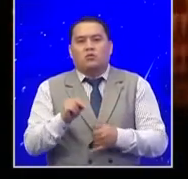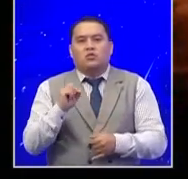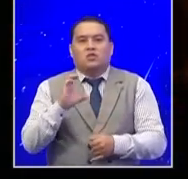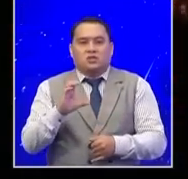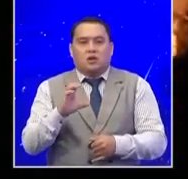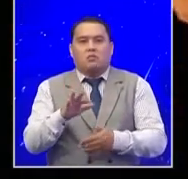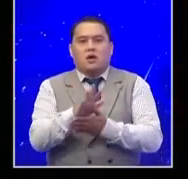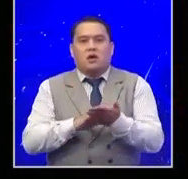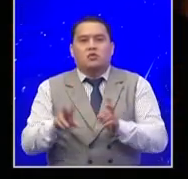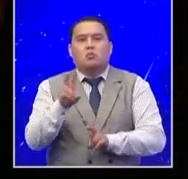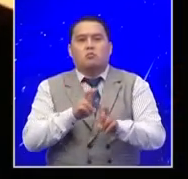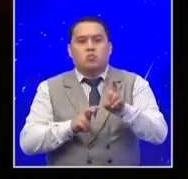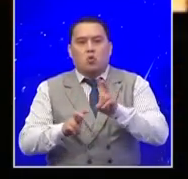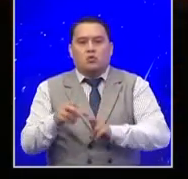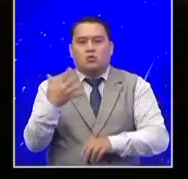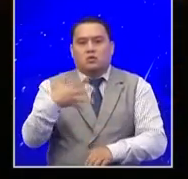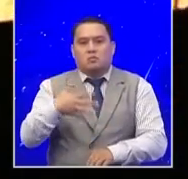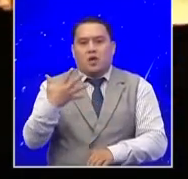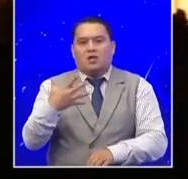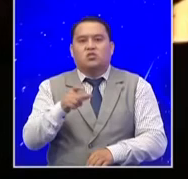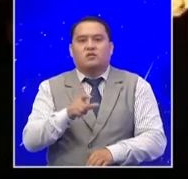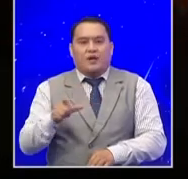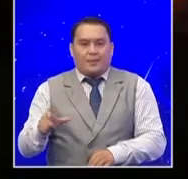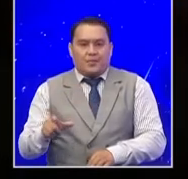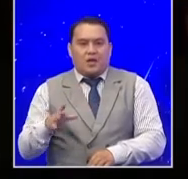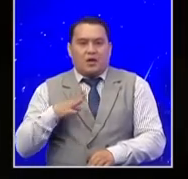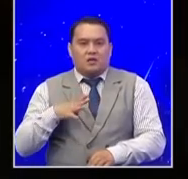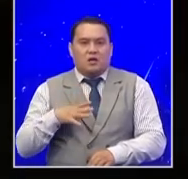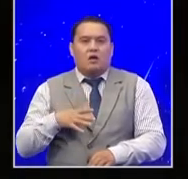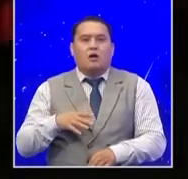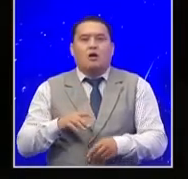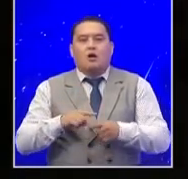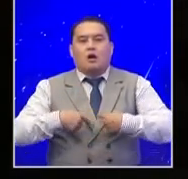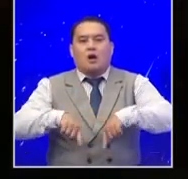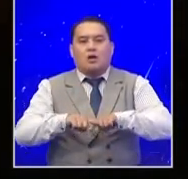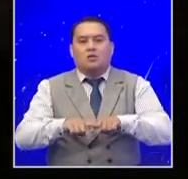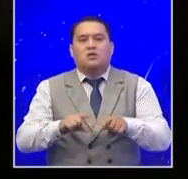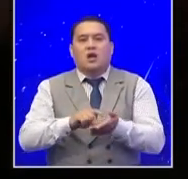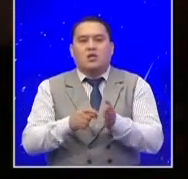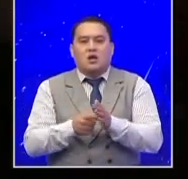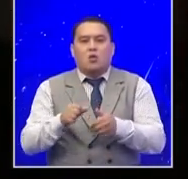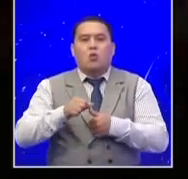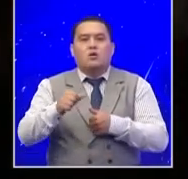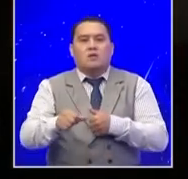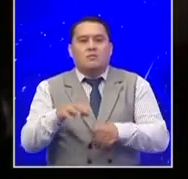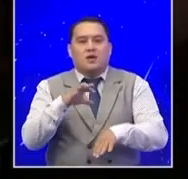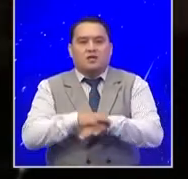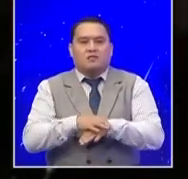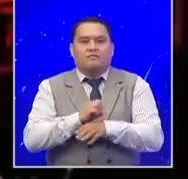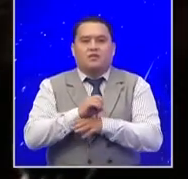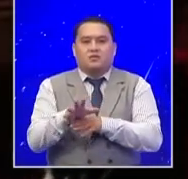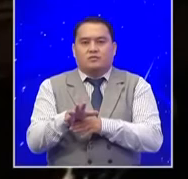ЧС. Продолжаются поиски по меньшей мере 35 мигрантов, которые содержались в отдельном помещении, так как у них был выявлен